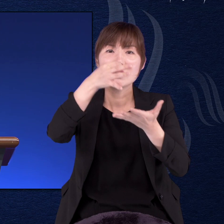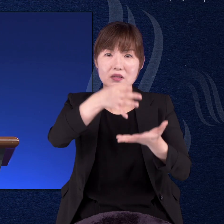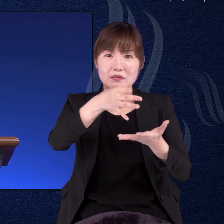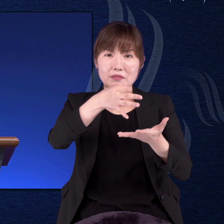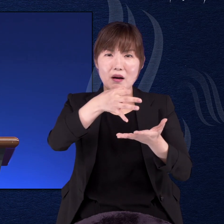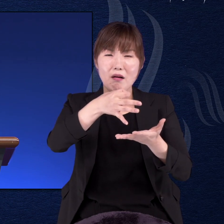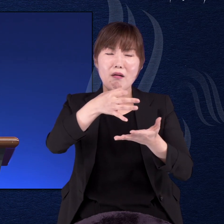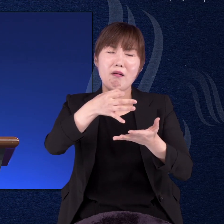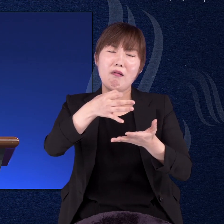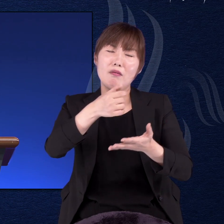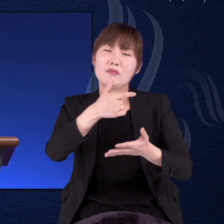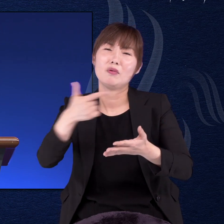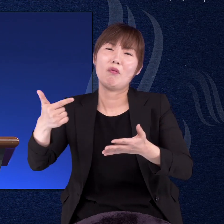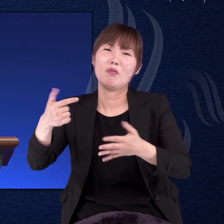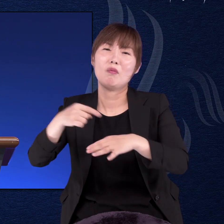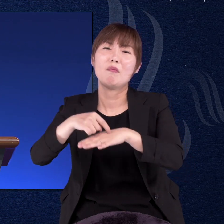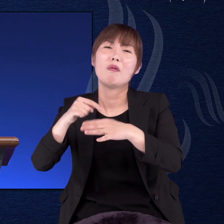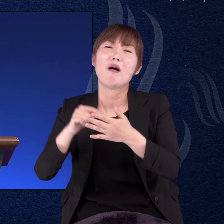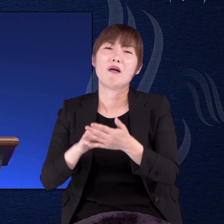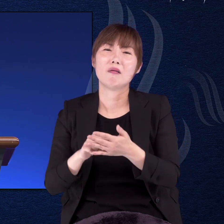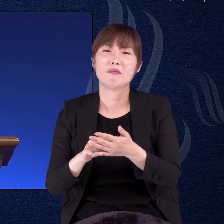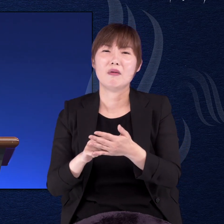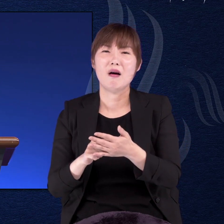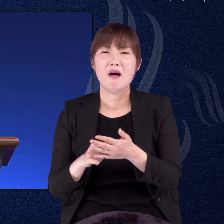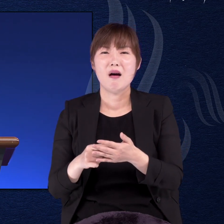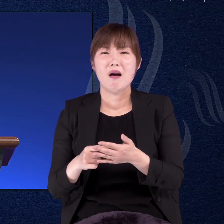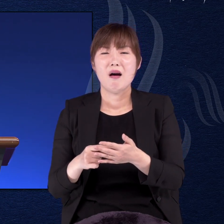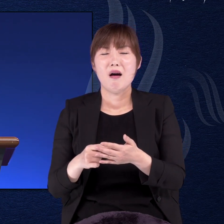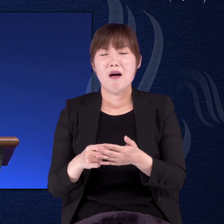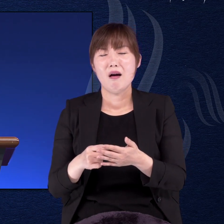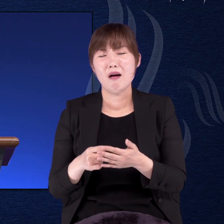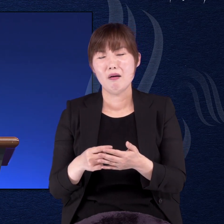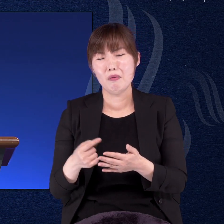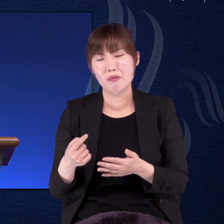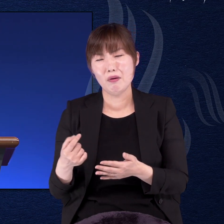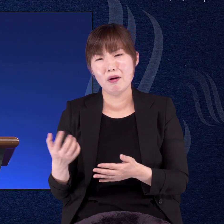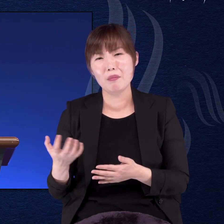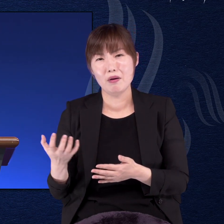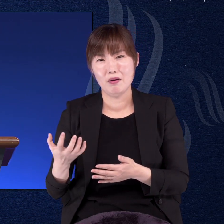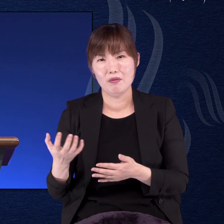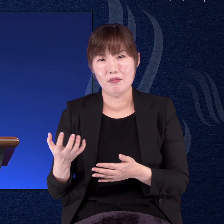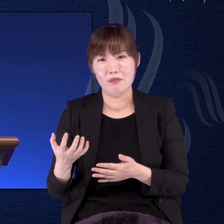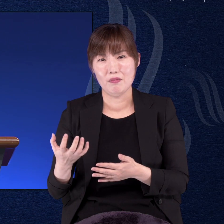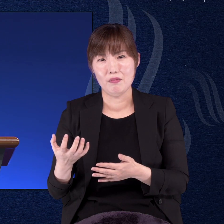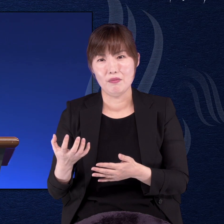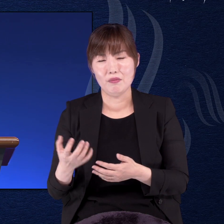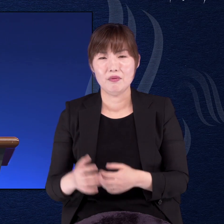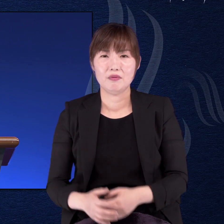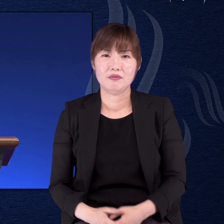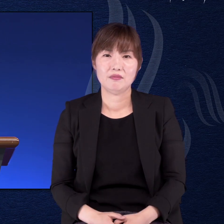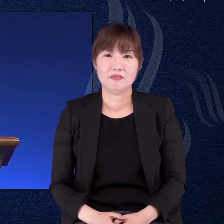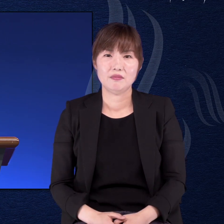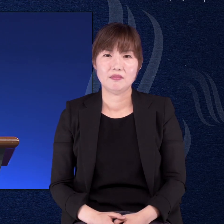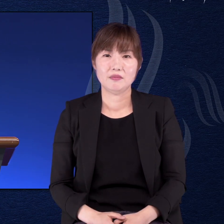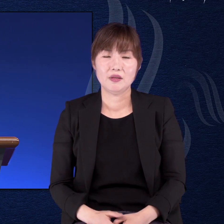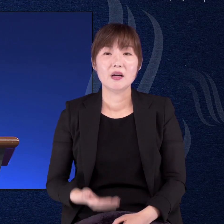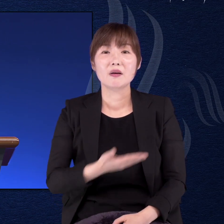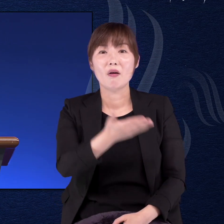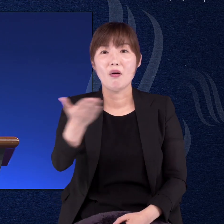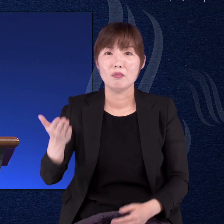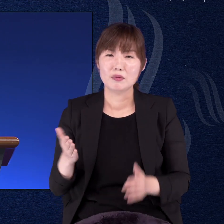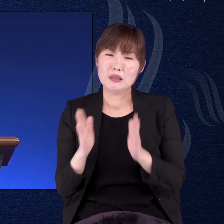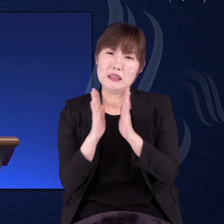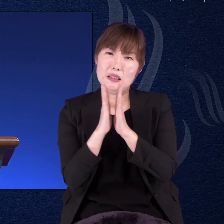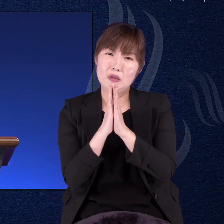하나님, 왜 저 부모님에게 또 저렇게 똑같이 힘든 딸을 주셨나요? 이 기도도 나오잖아요.